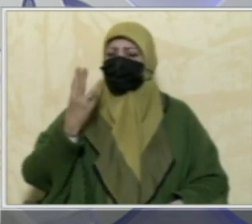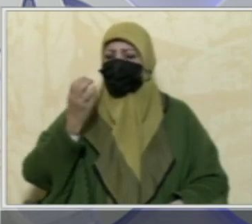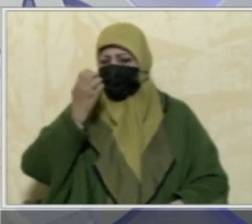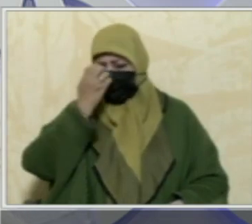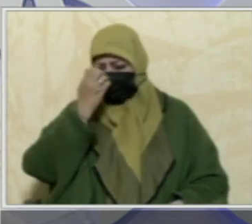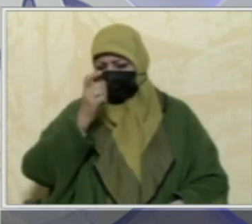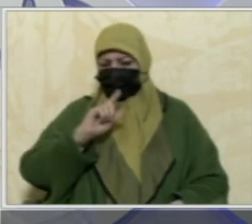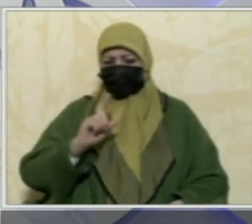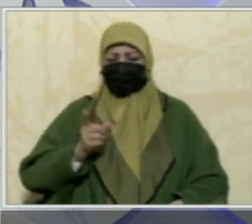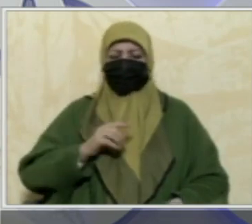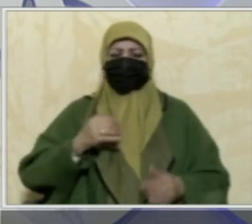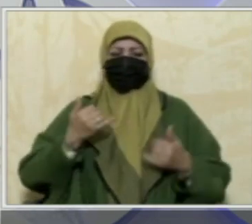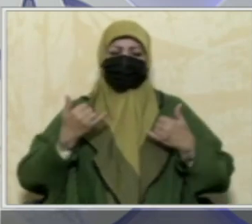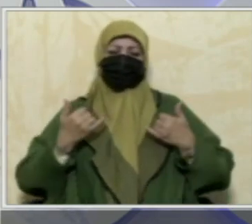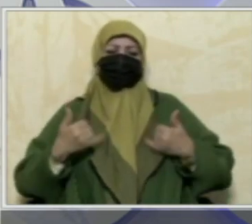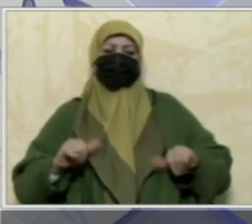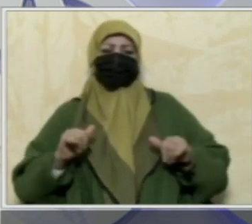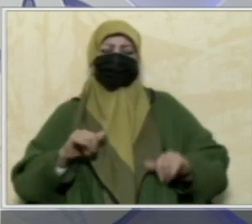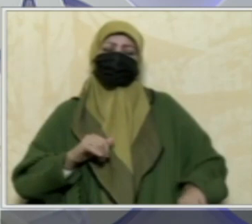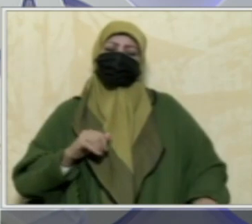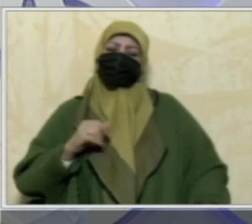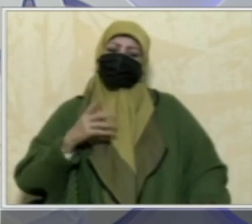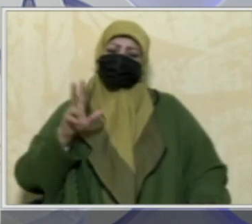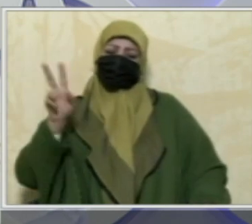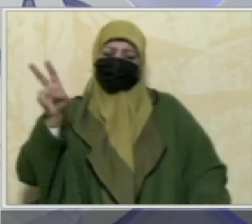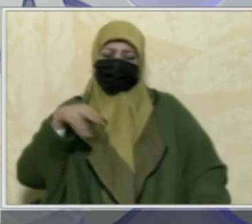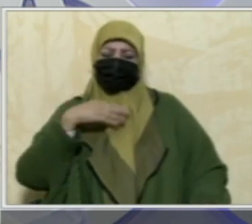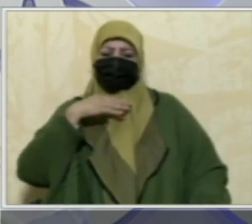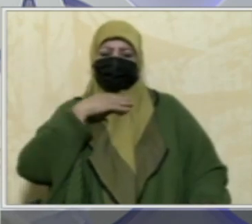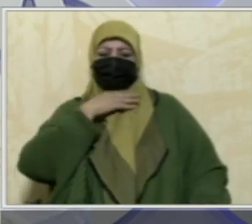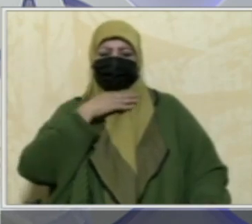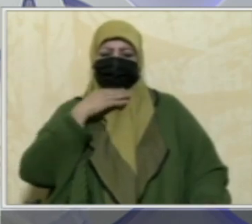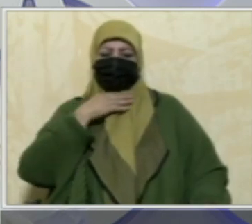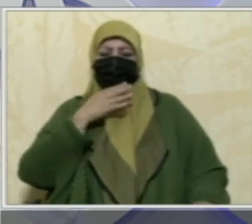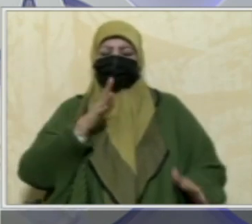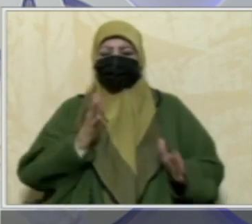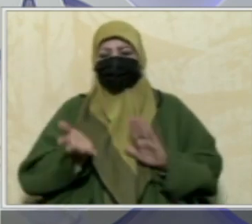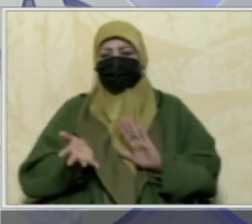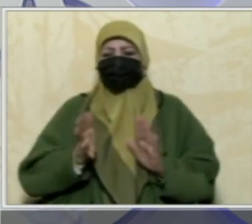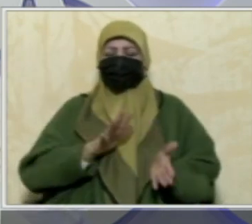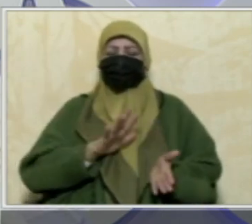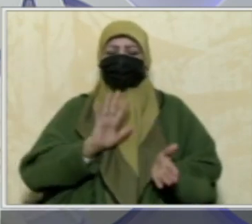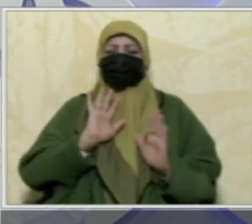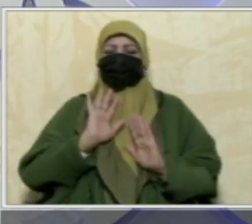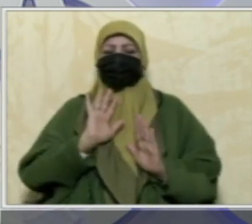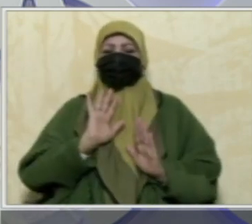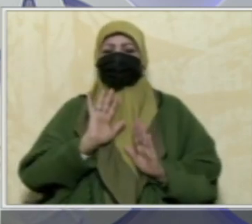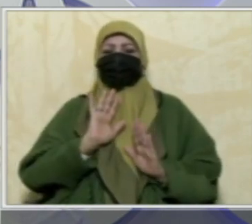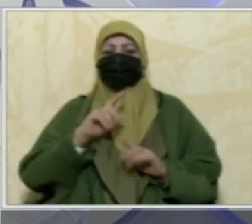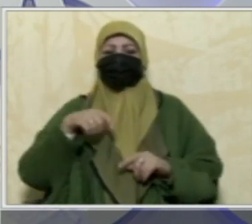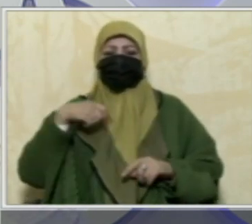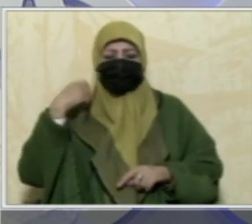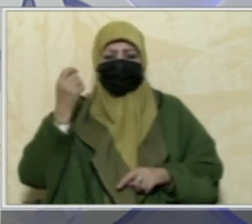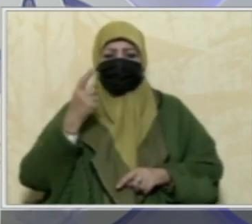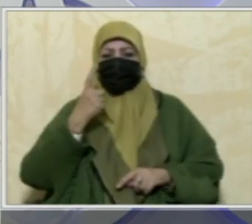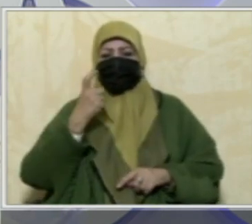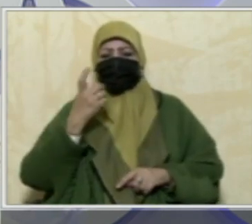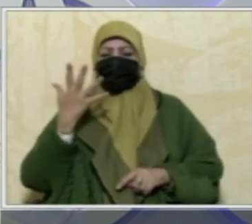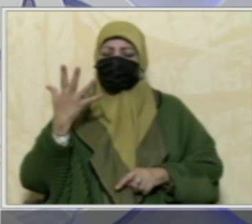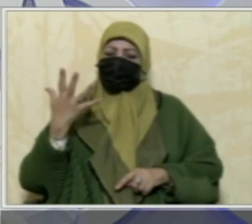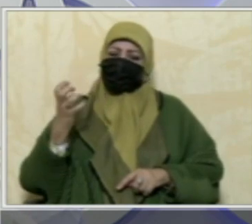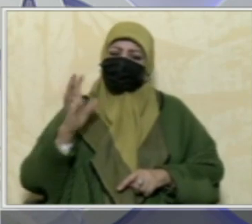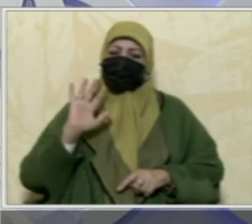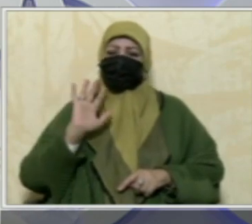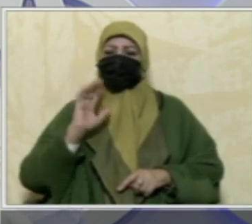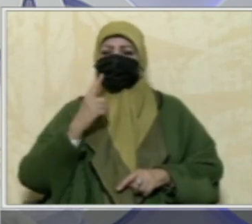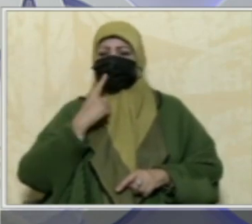ان يضحي بمتوسط الحال يمكن يشري اضحيه 1500 بسعر 1600 اقل